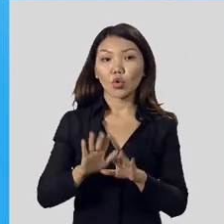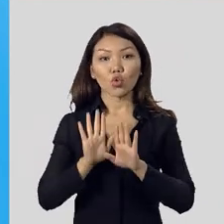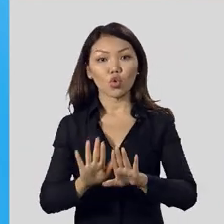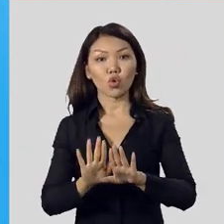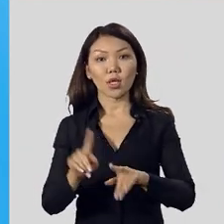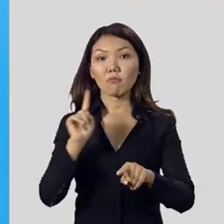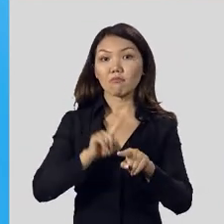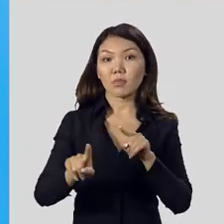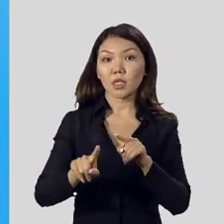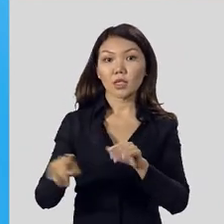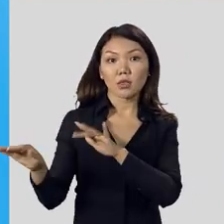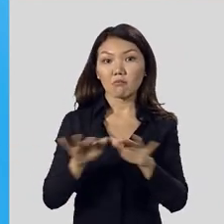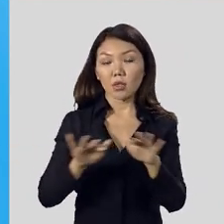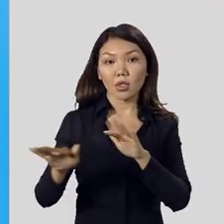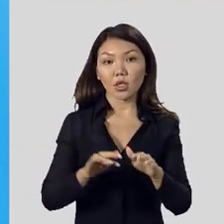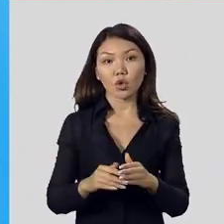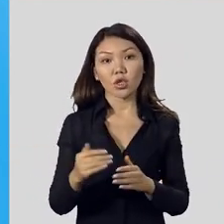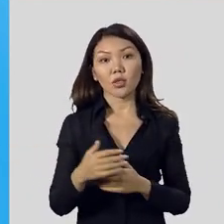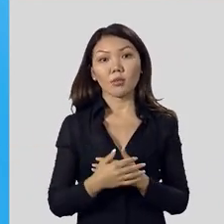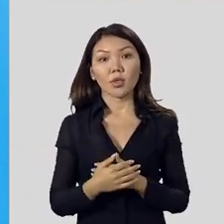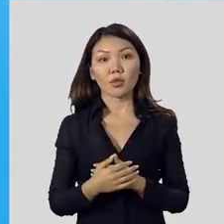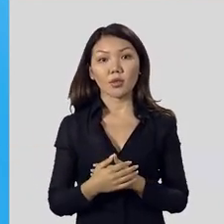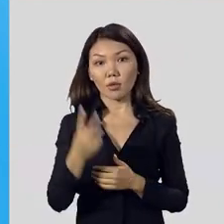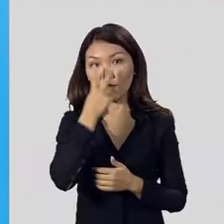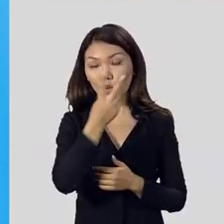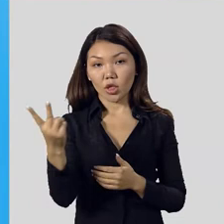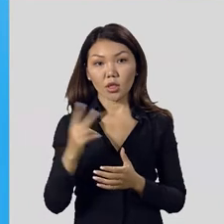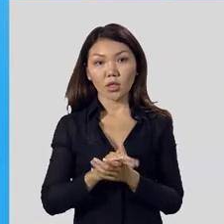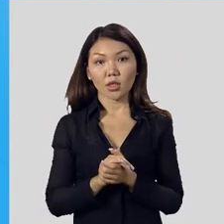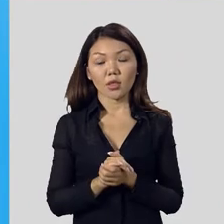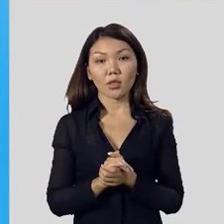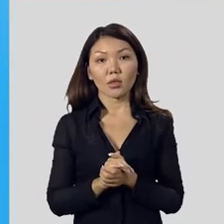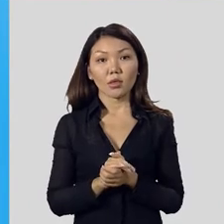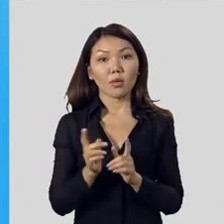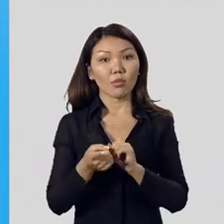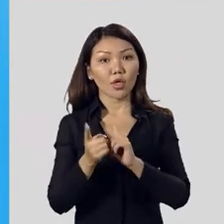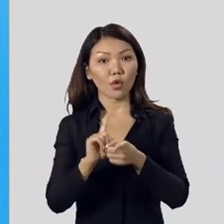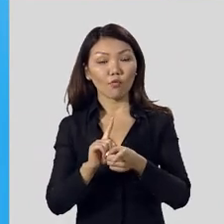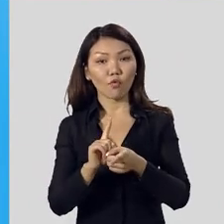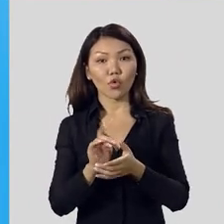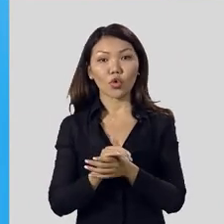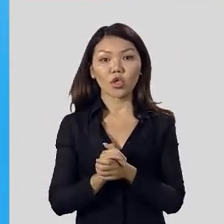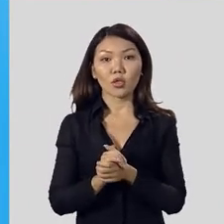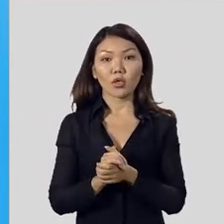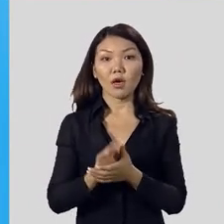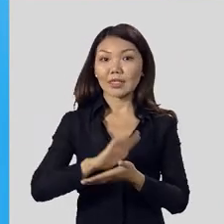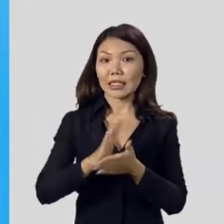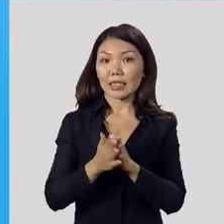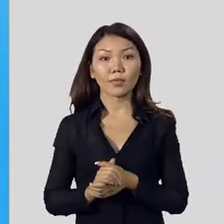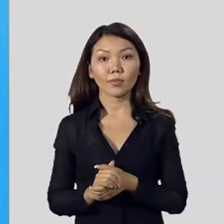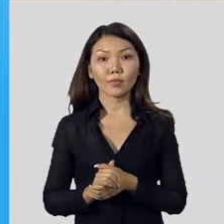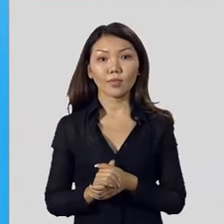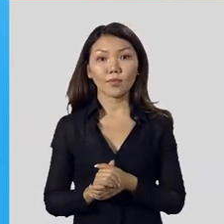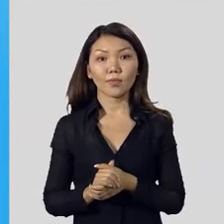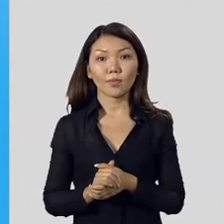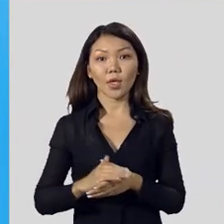быстро перемещающиеся в поле зрения, и приводят зрительную систему в состояние повышенной готовности.